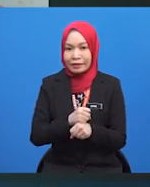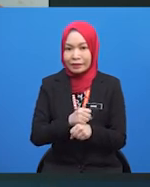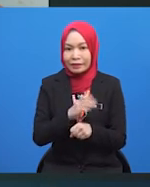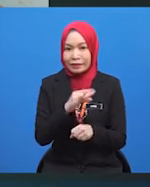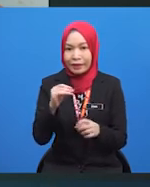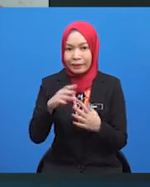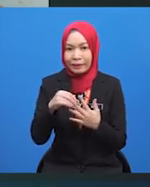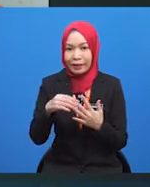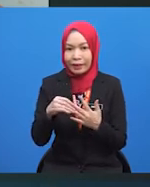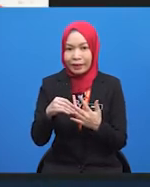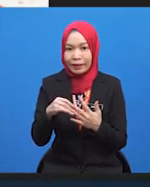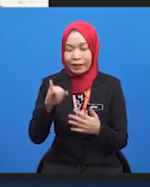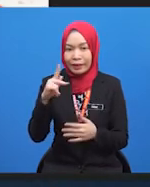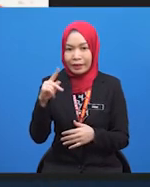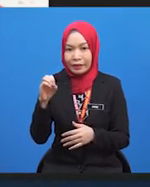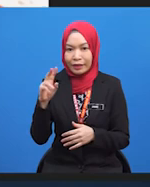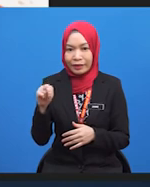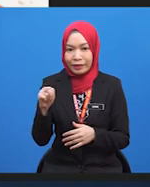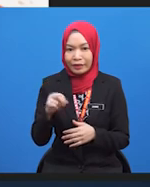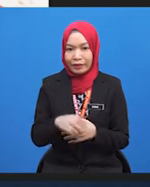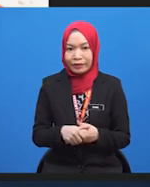ikon print.